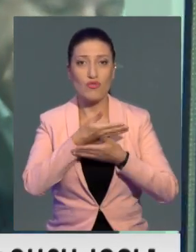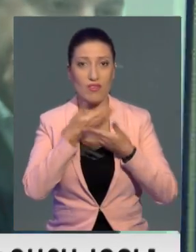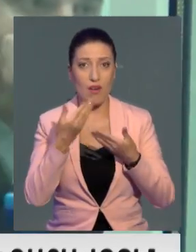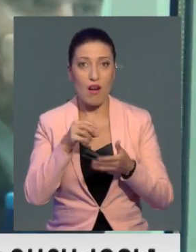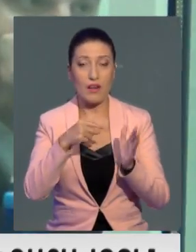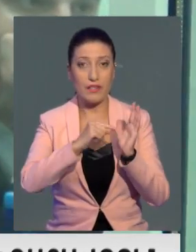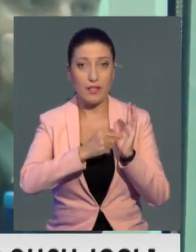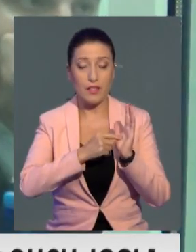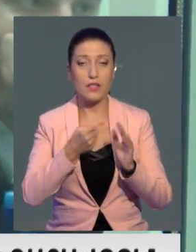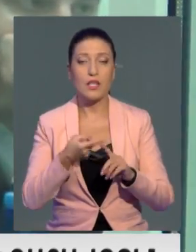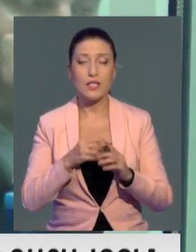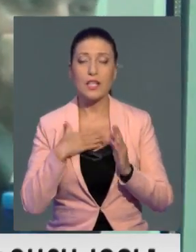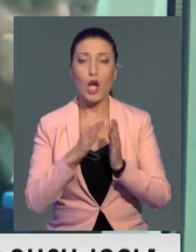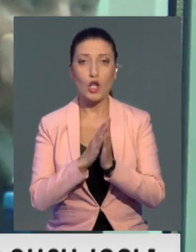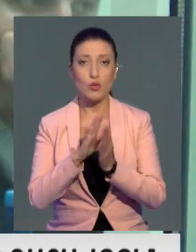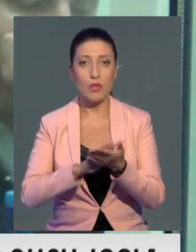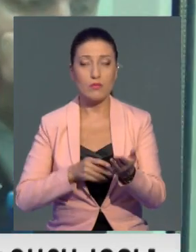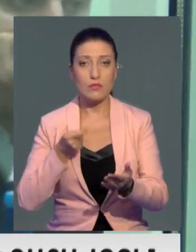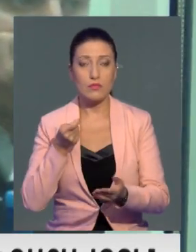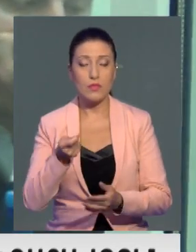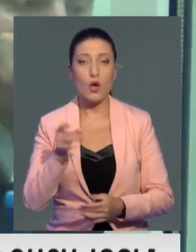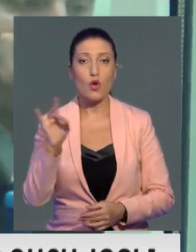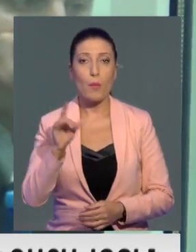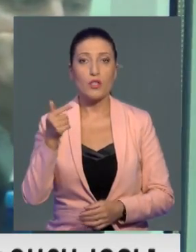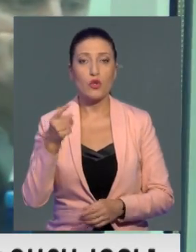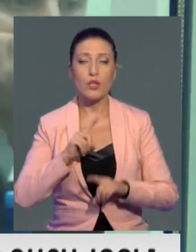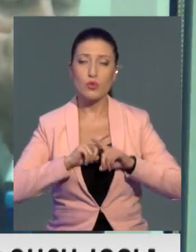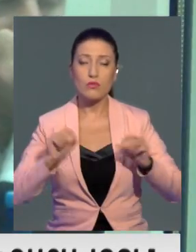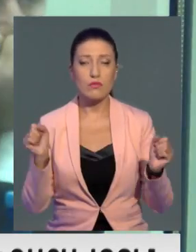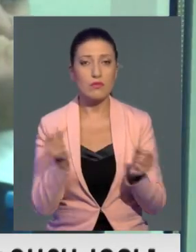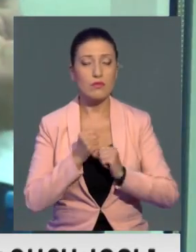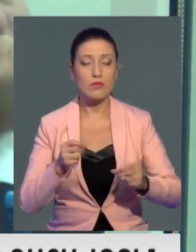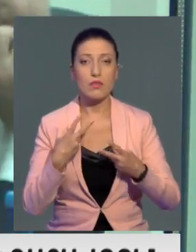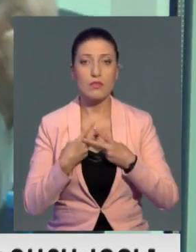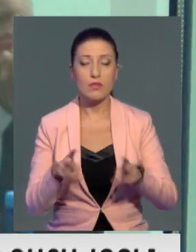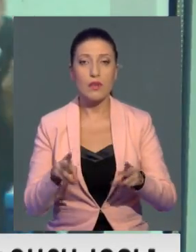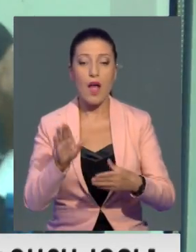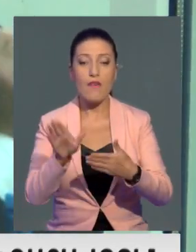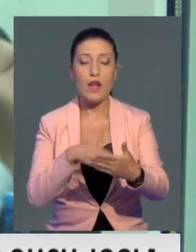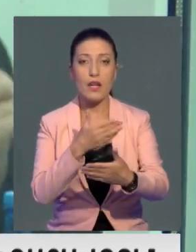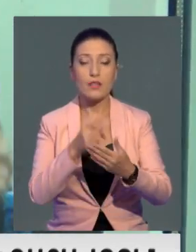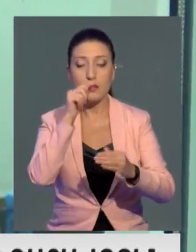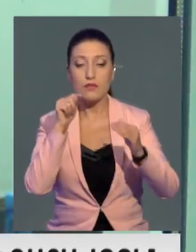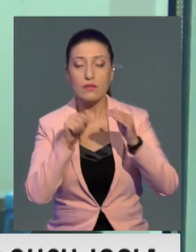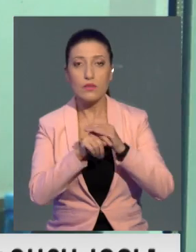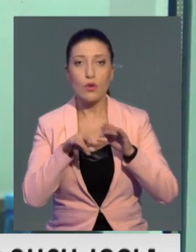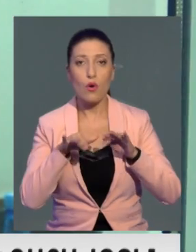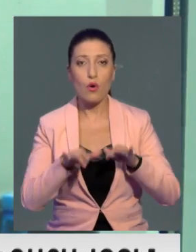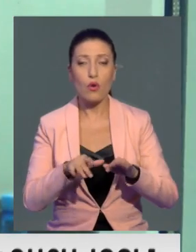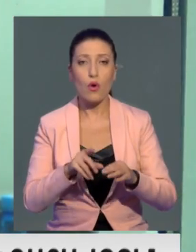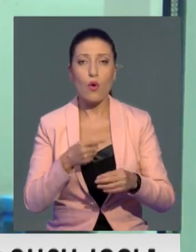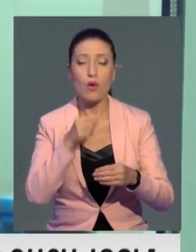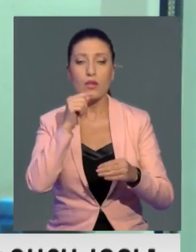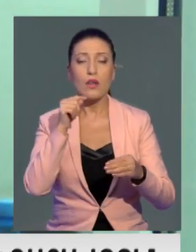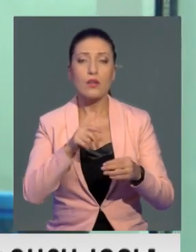ապա խնդրում եմ միջնորդում ենք պարոն Քոչարյանին անհապաղ ազատ արձակել և վերացնել որևէ խափանման միջոց, այսինքն չկիրառել այլ խափանման